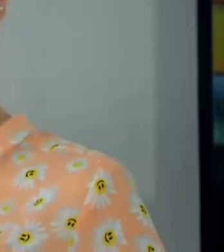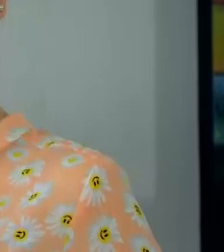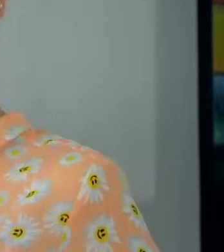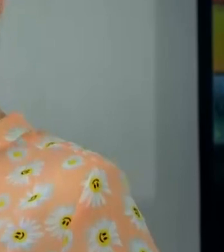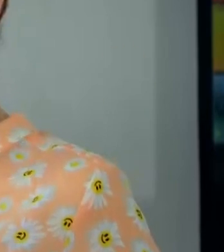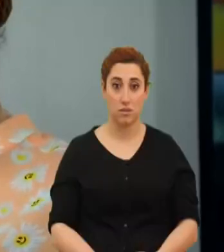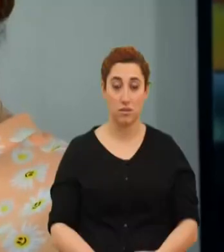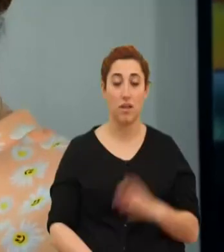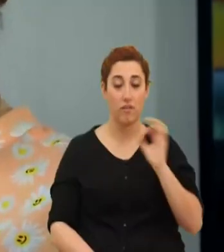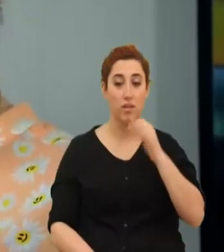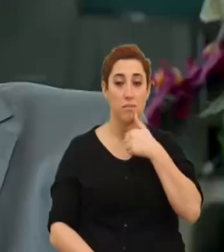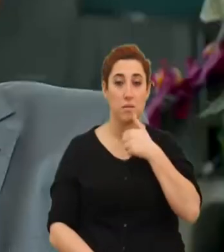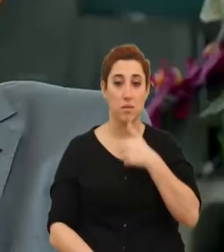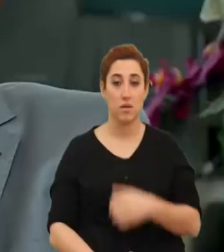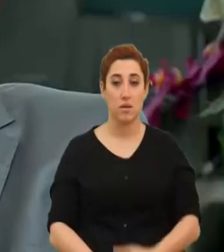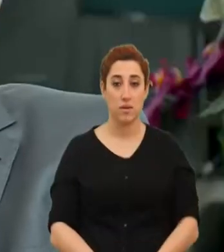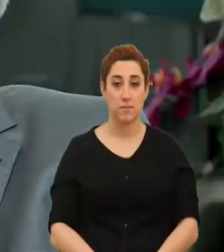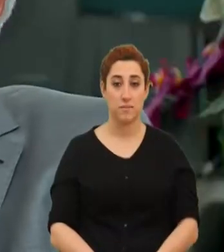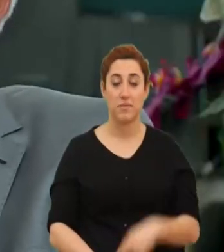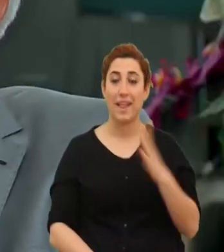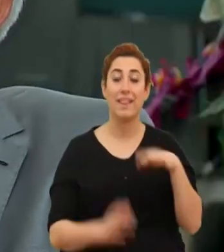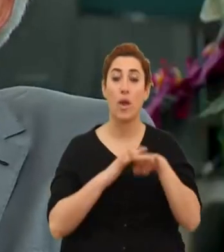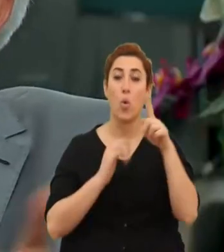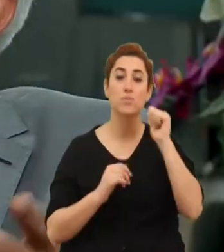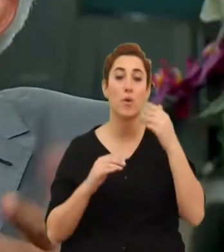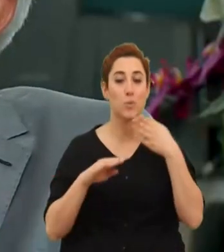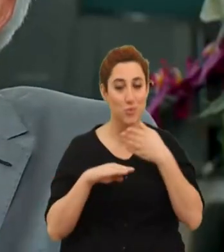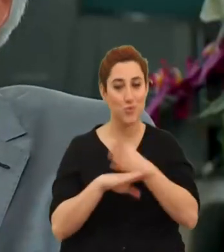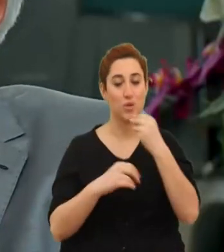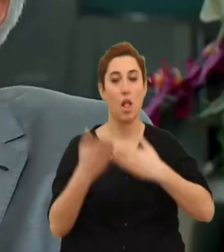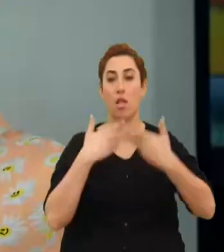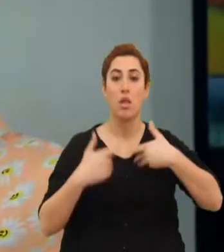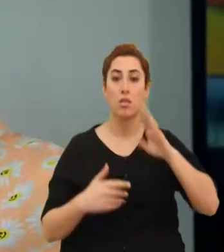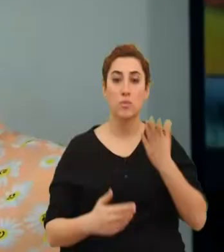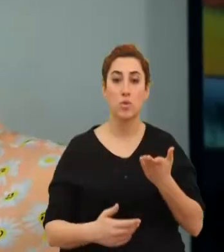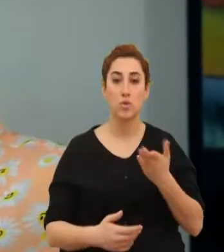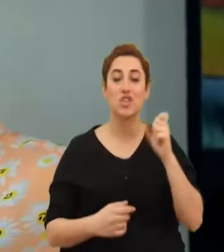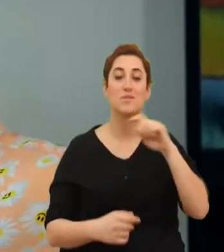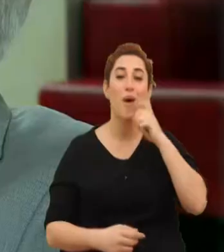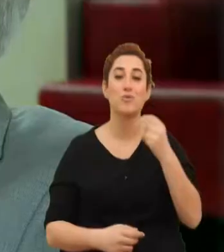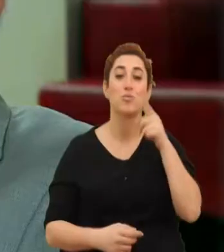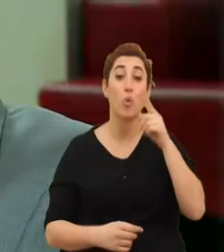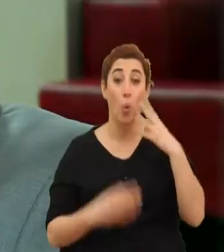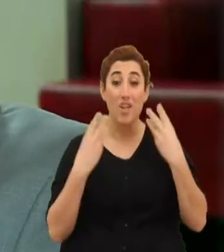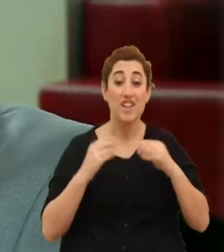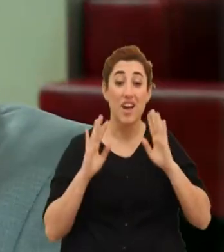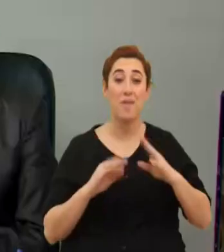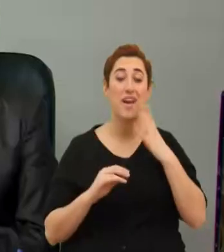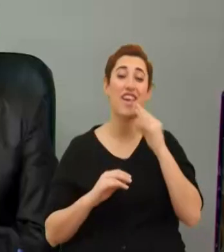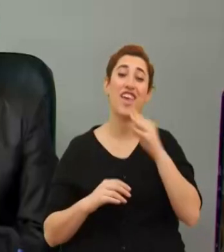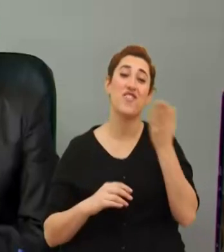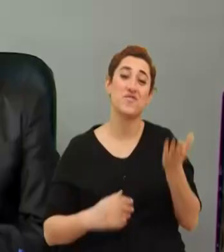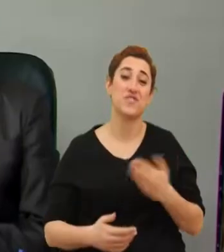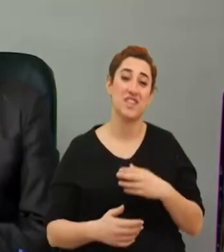salladı. Evet baba. Niye o zaman doğru dürüst gelip anlatmıyorsun? Cezmi amcacığım o da olacaktı da işte